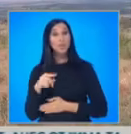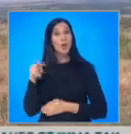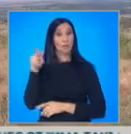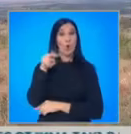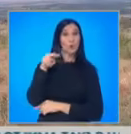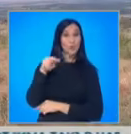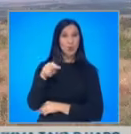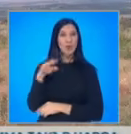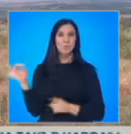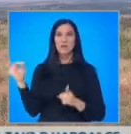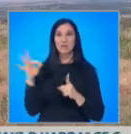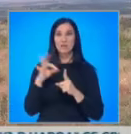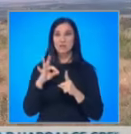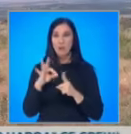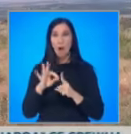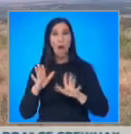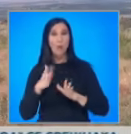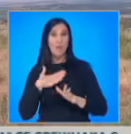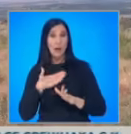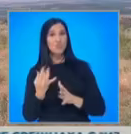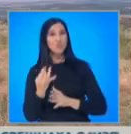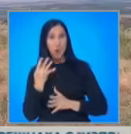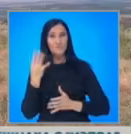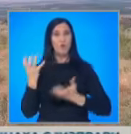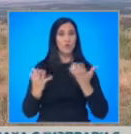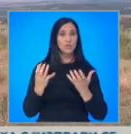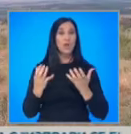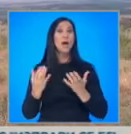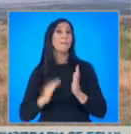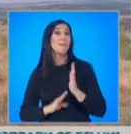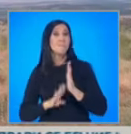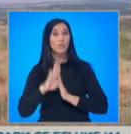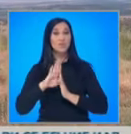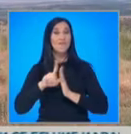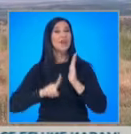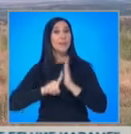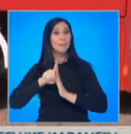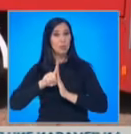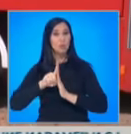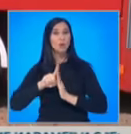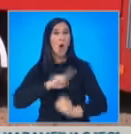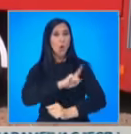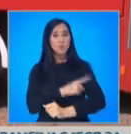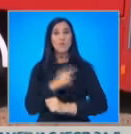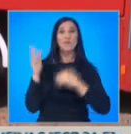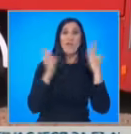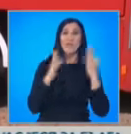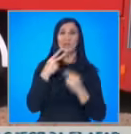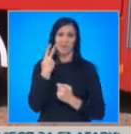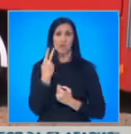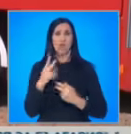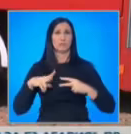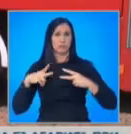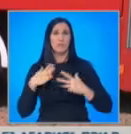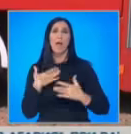патрулиране с цел да, ако има нови огнища при повишаване на температурите и усилване на вятъра, виждате още от сутринта има